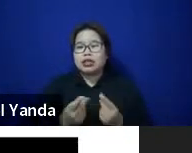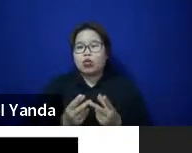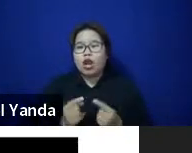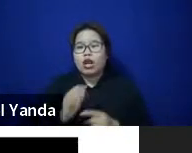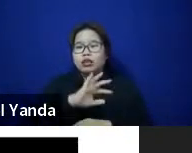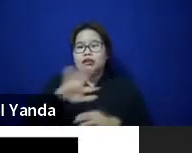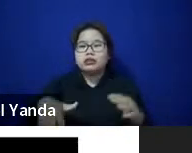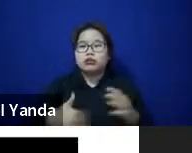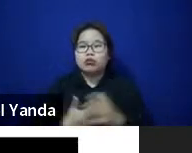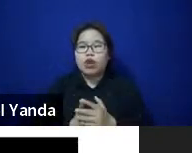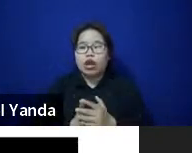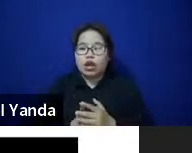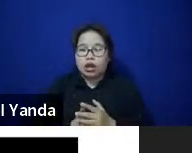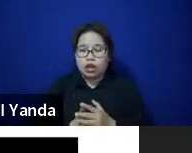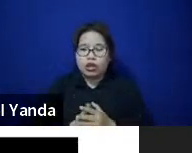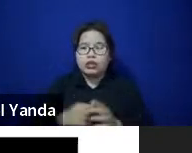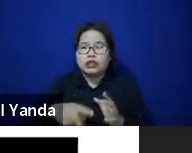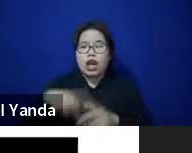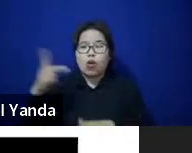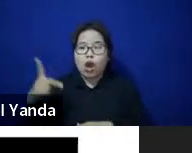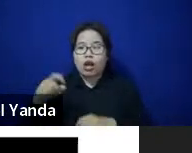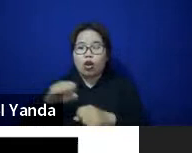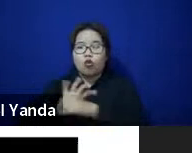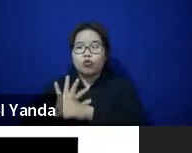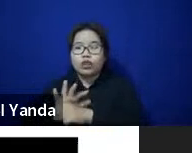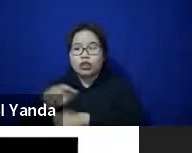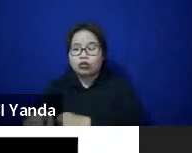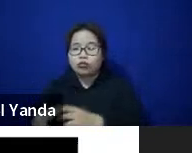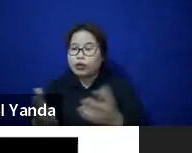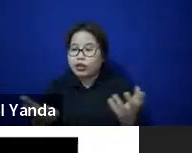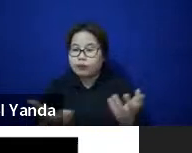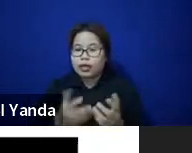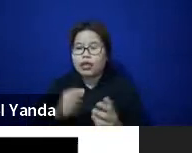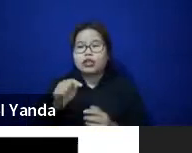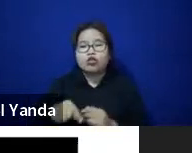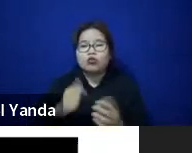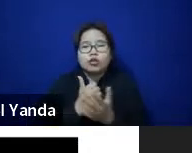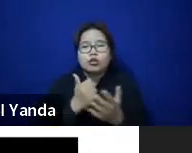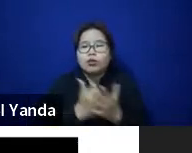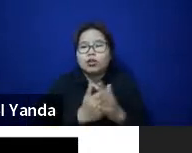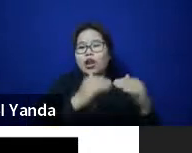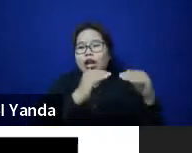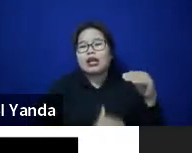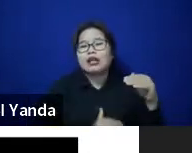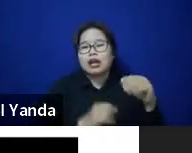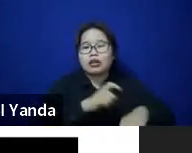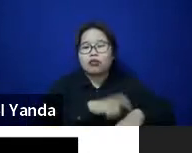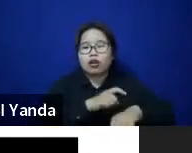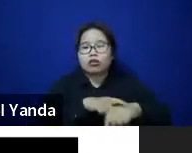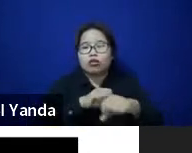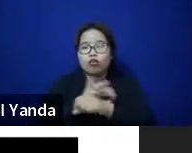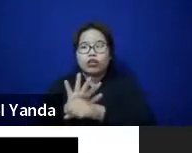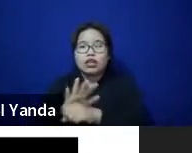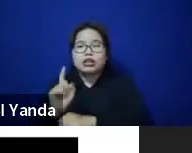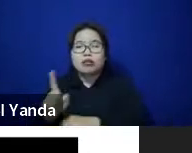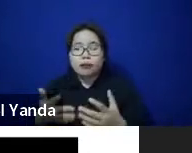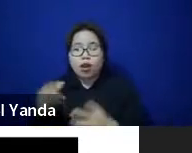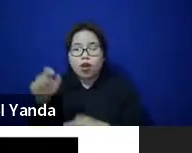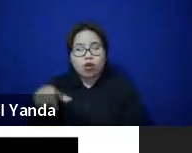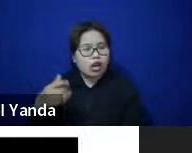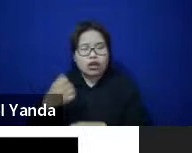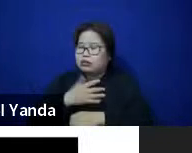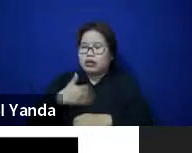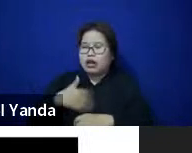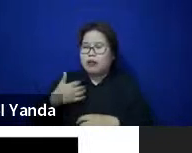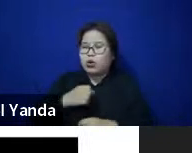yang di luar COVID itu utilisasinya jadi sangat-sangat rendah selama kita pandemi karena orang tidak berani ke rumah